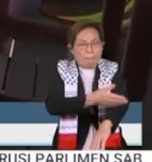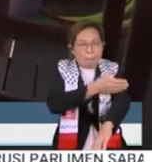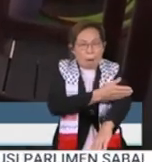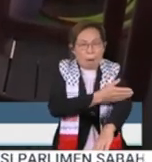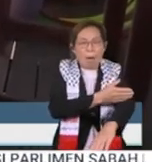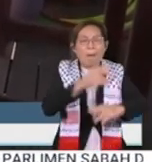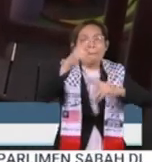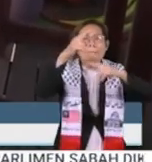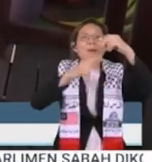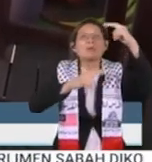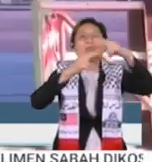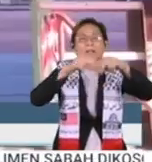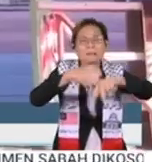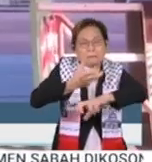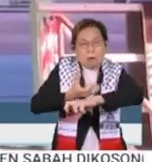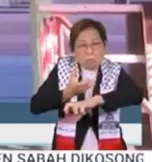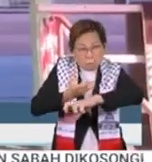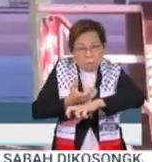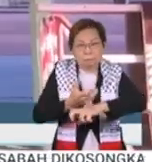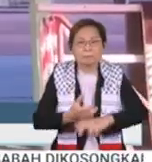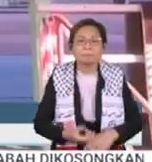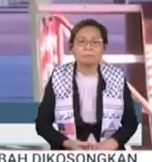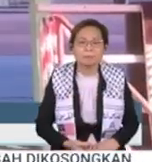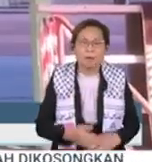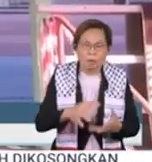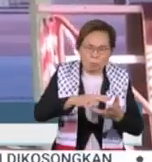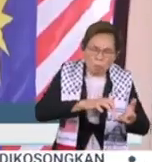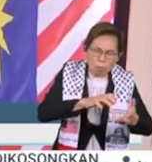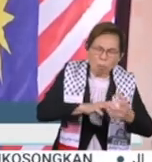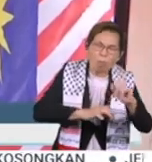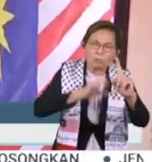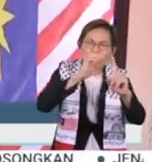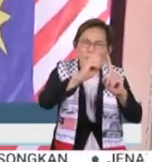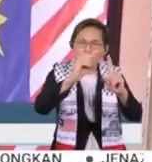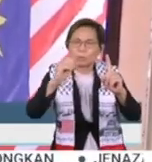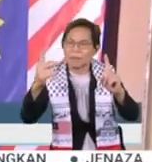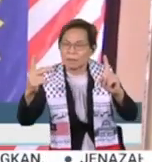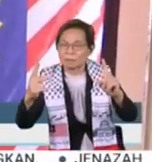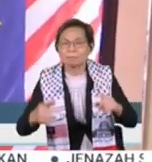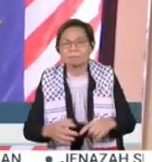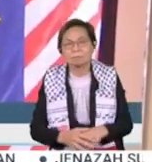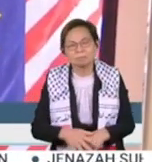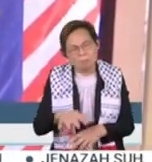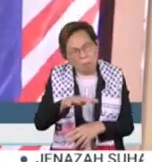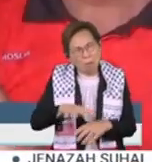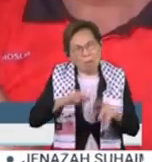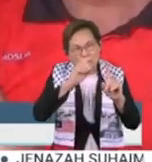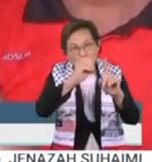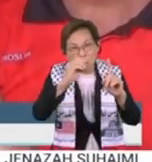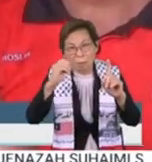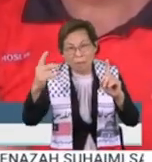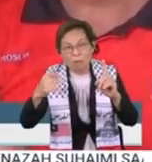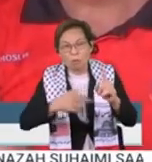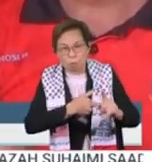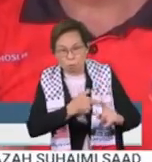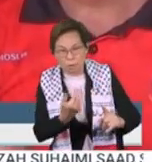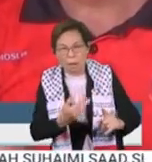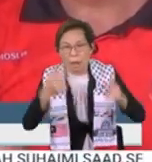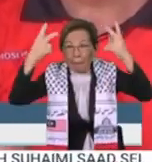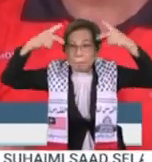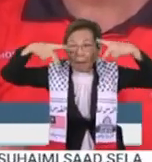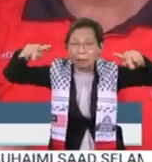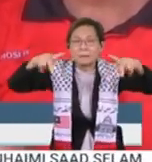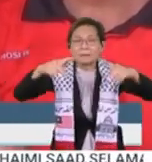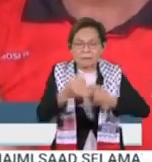bangunan konkrit. Anggaran kerosakan lebih kurang 100,000. Dan kita mengharapkan kepada pengarah